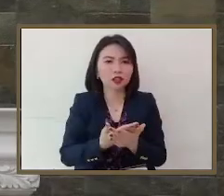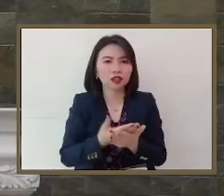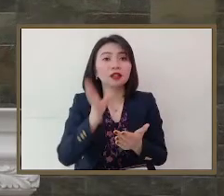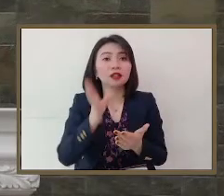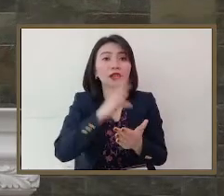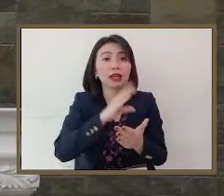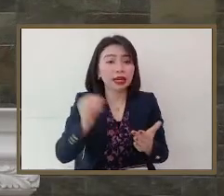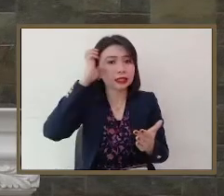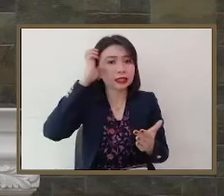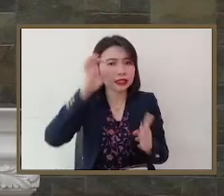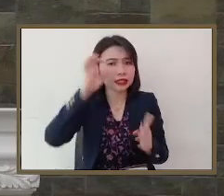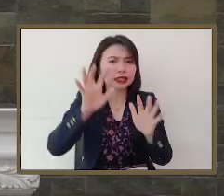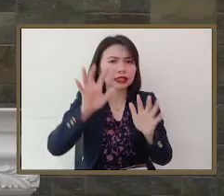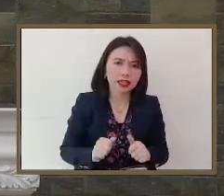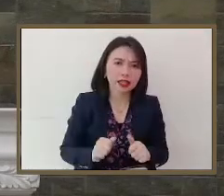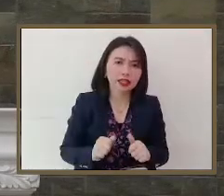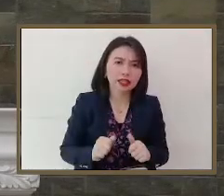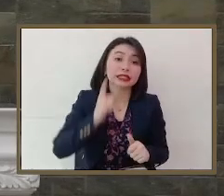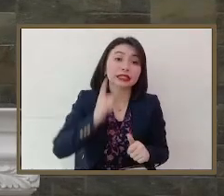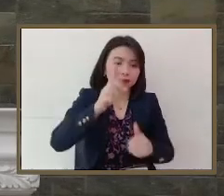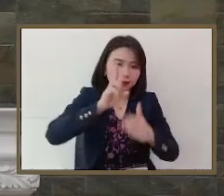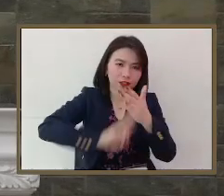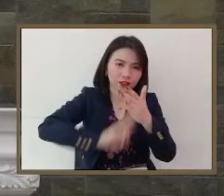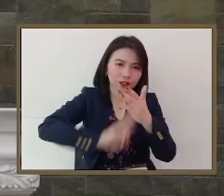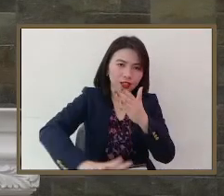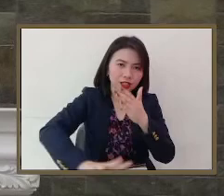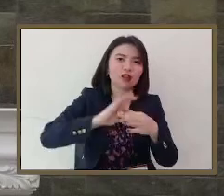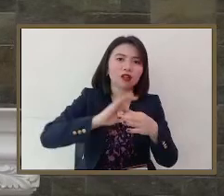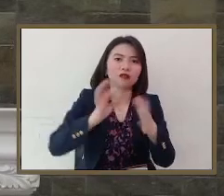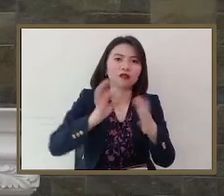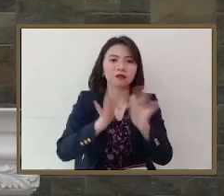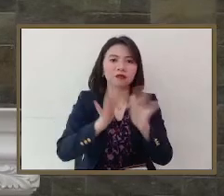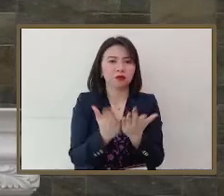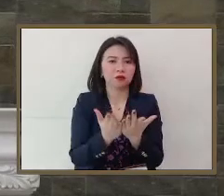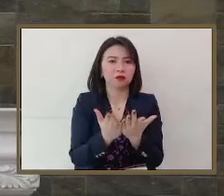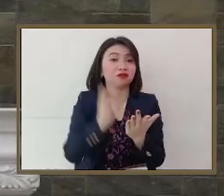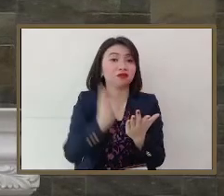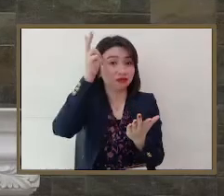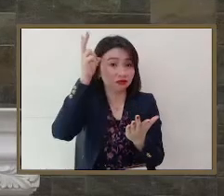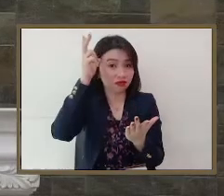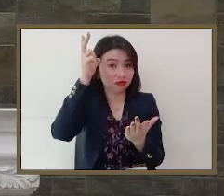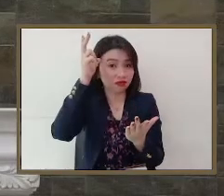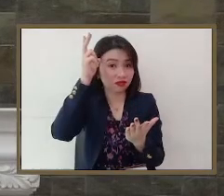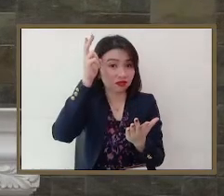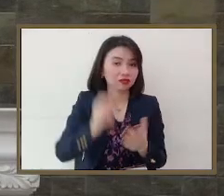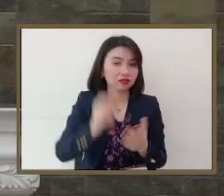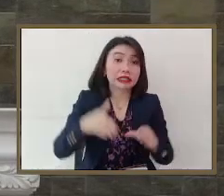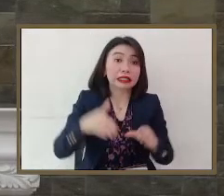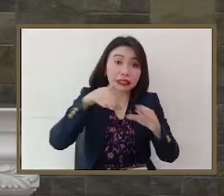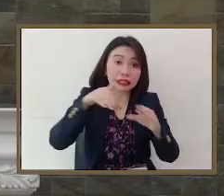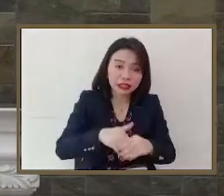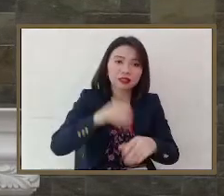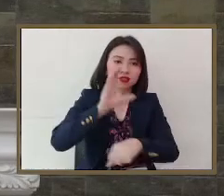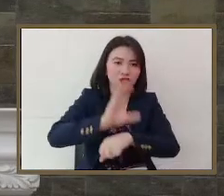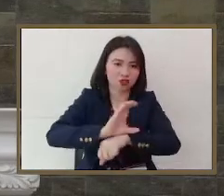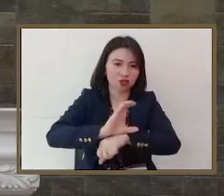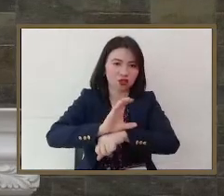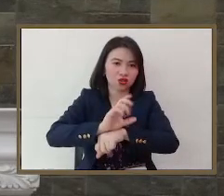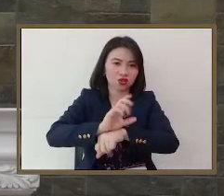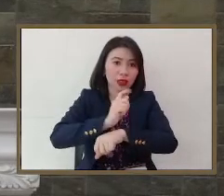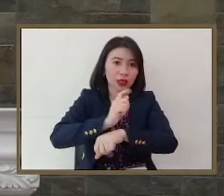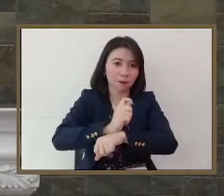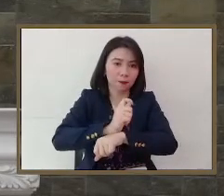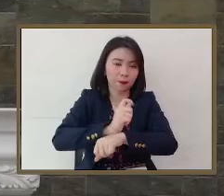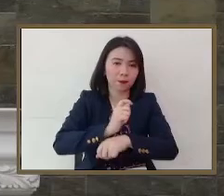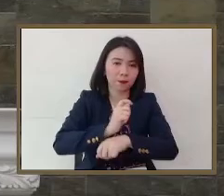can quote a passage of scriptures in the temple.